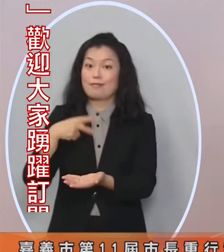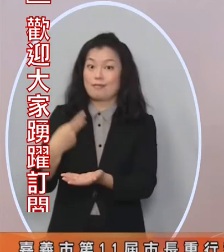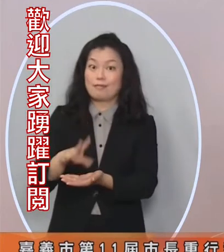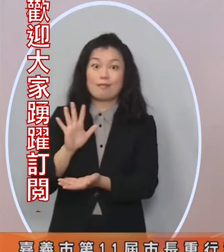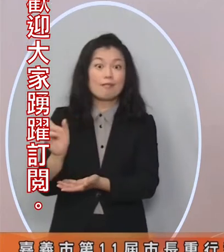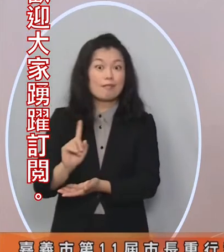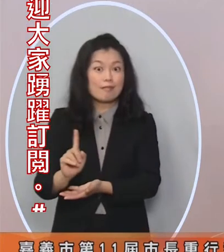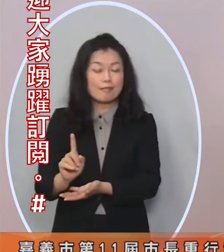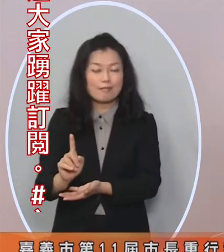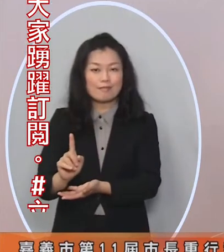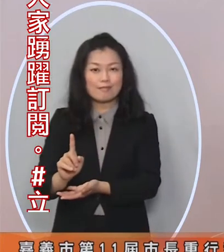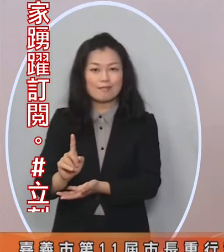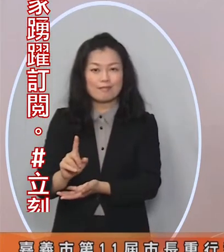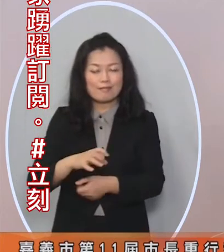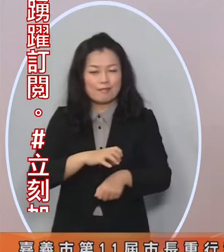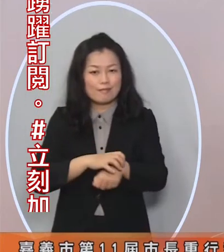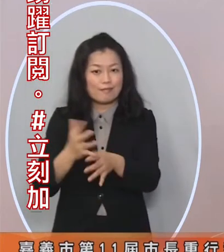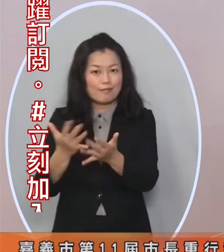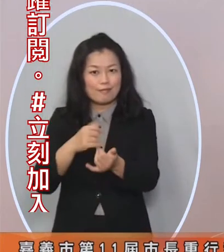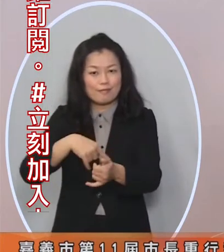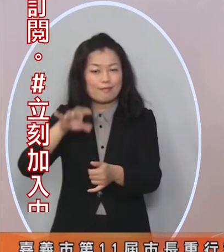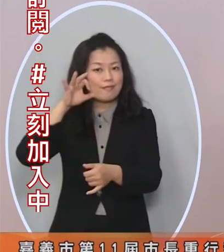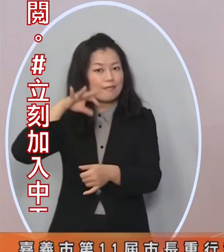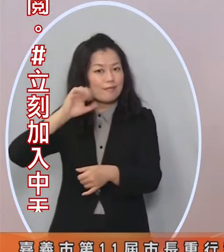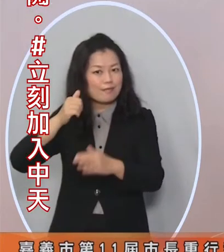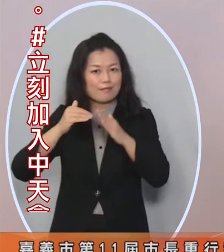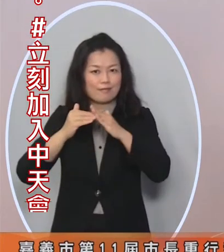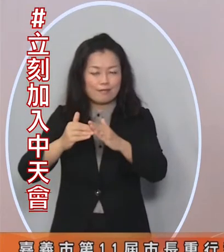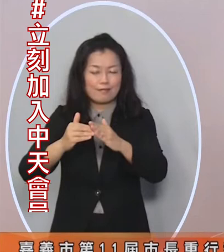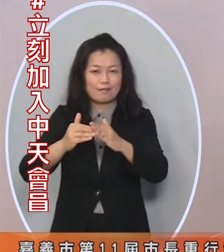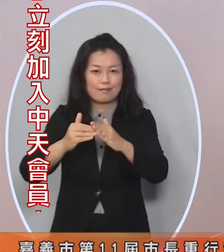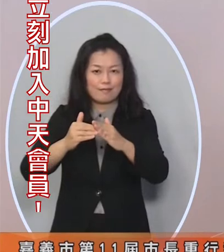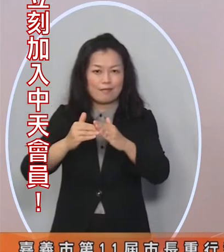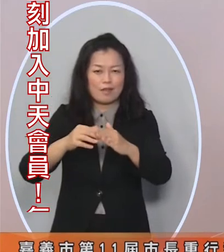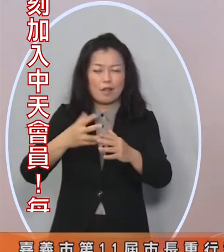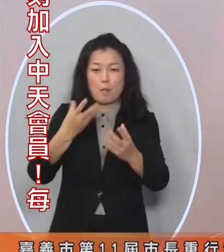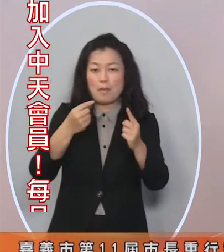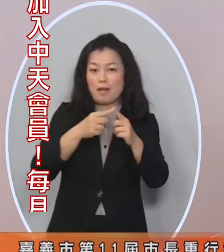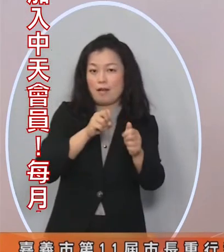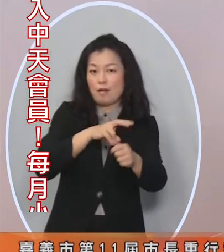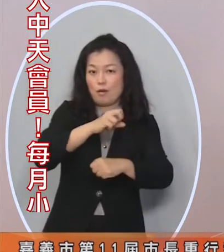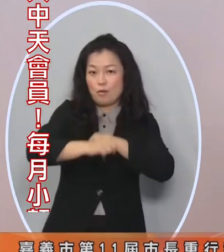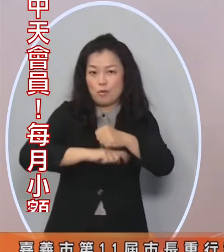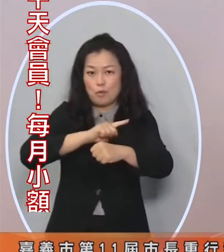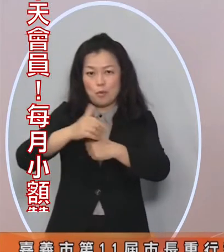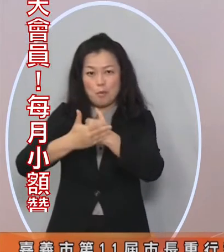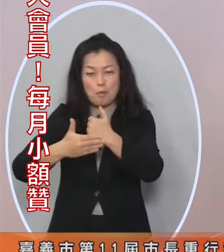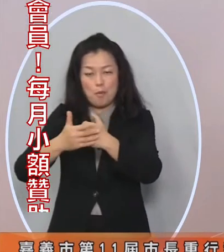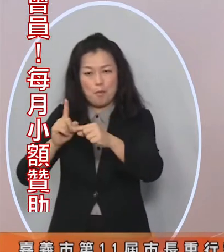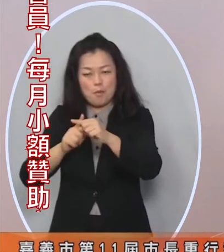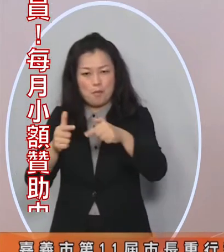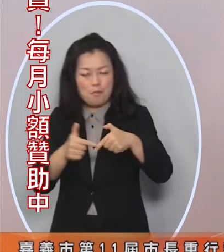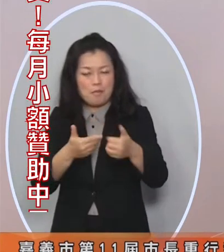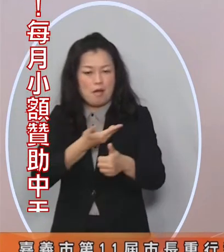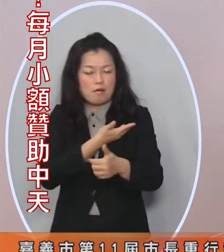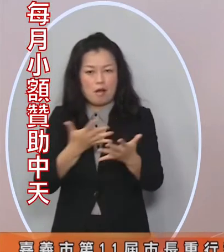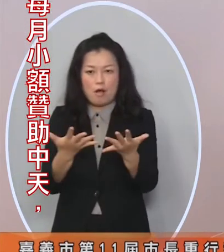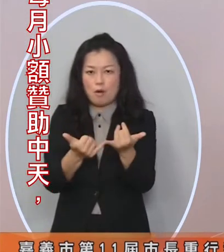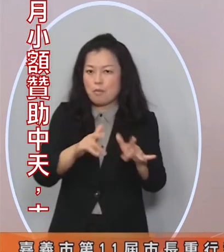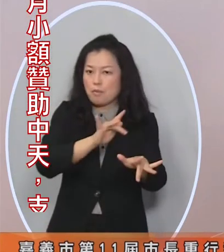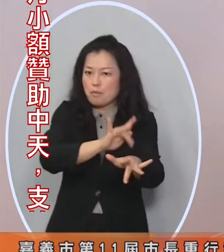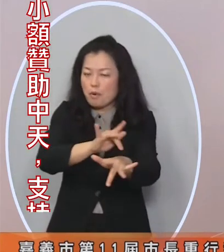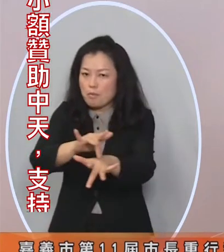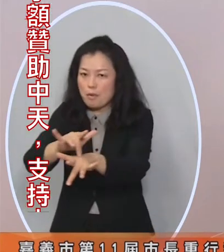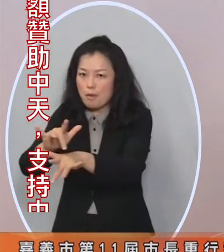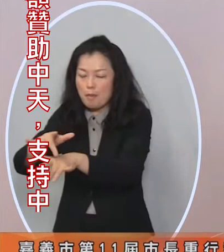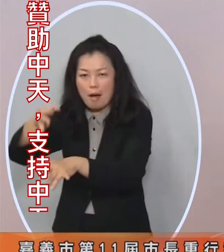到嘉义市的流浪动物保护中心，去让学生体验生命课程。这些流浪